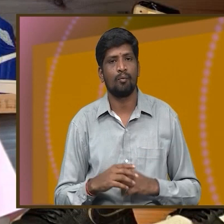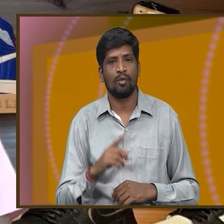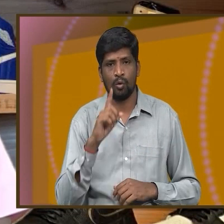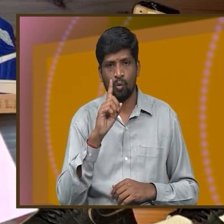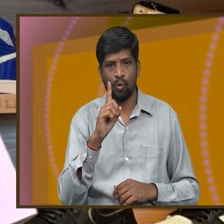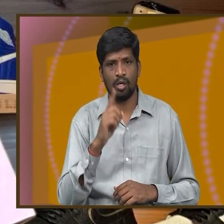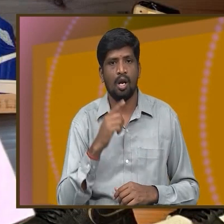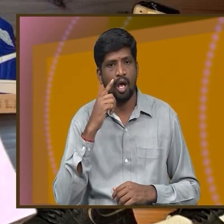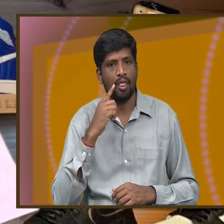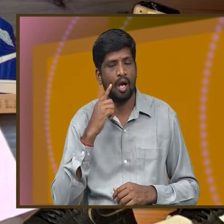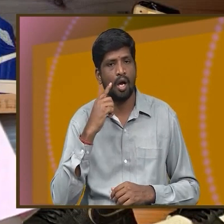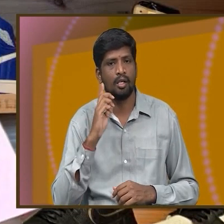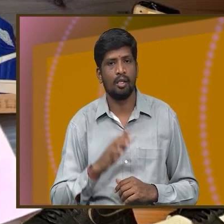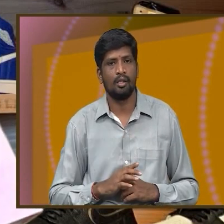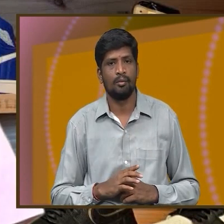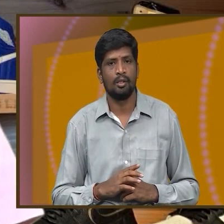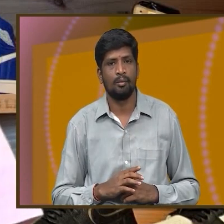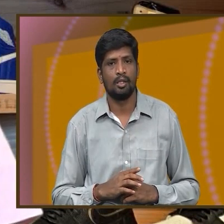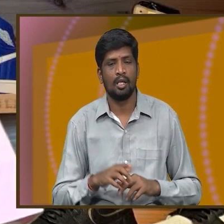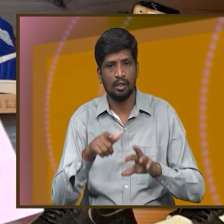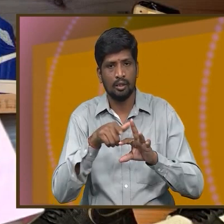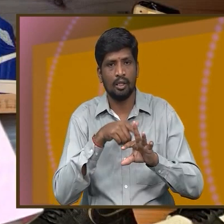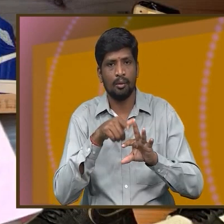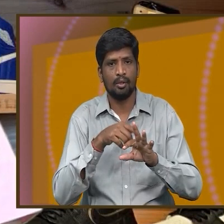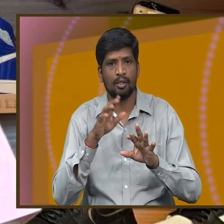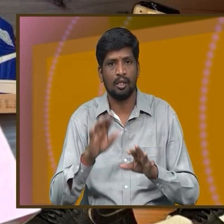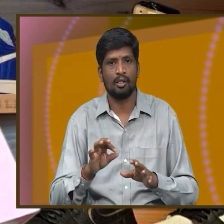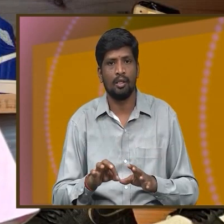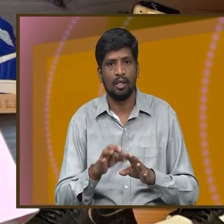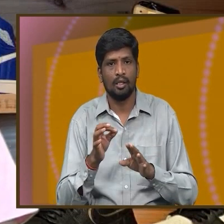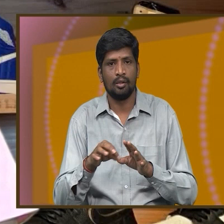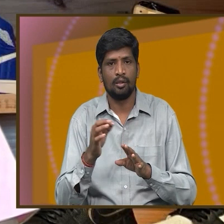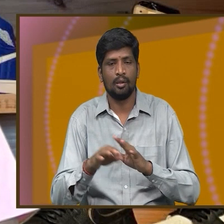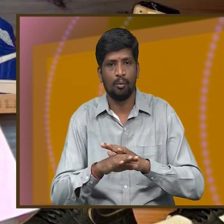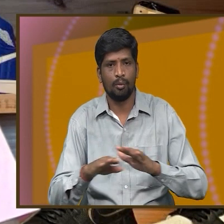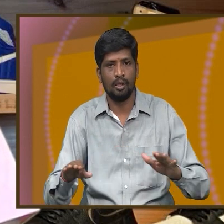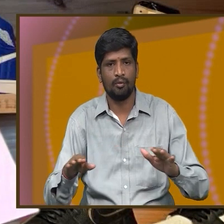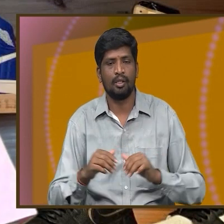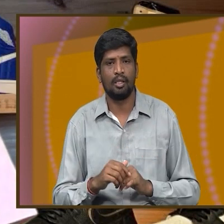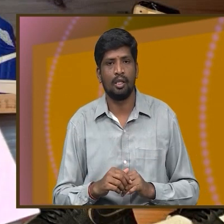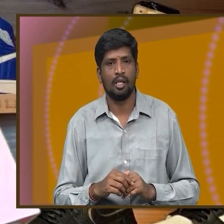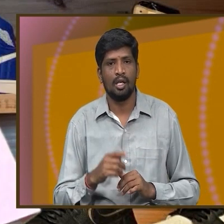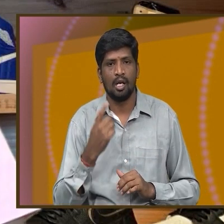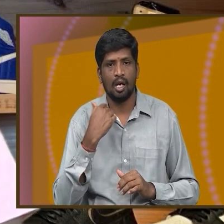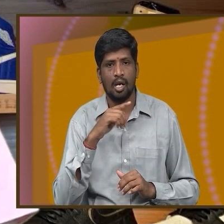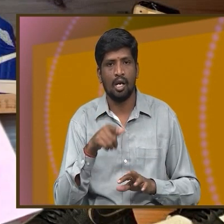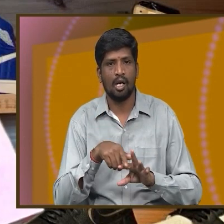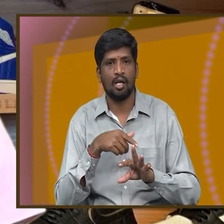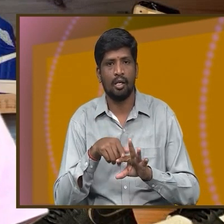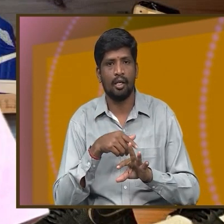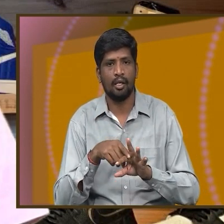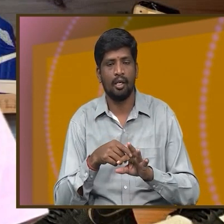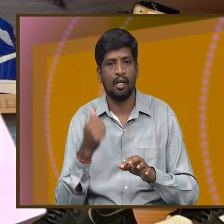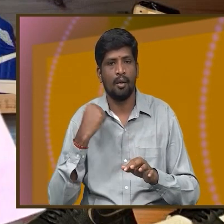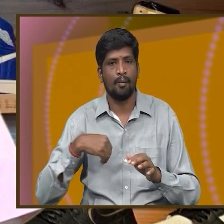மாரி வந்து தன்னுடைய செருப்பு தைக்கும் தொழிலை செய்து முடித்து விட்டு அந்த காலனியை பையில் போட்டு